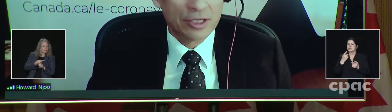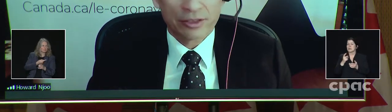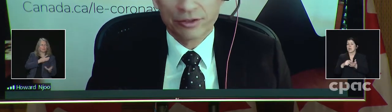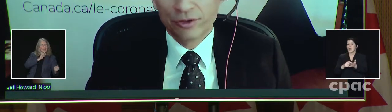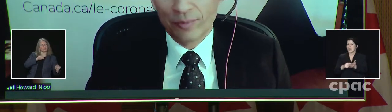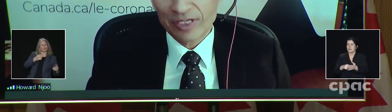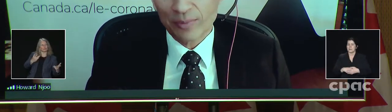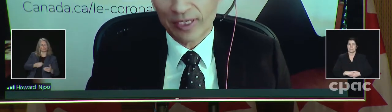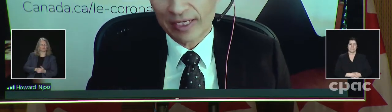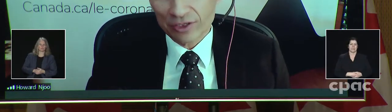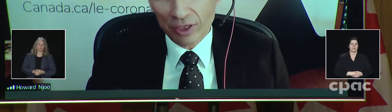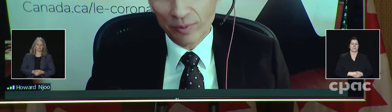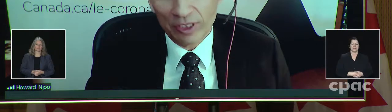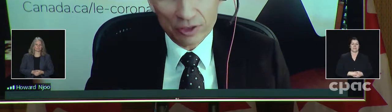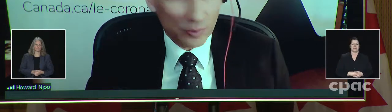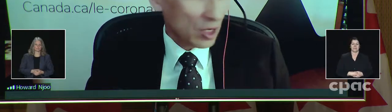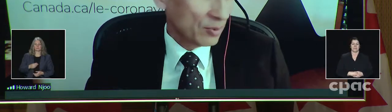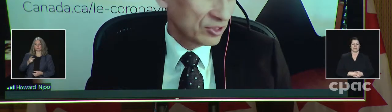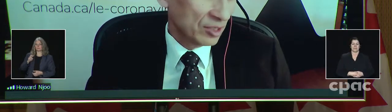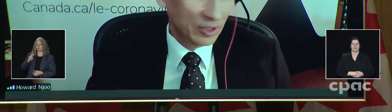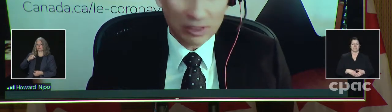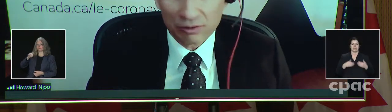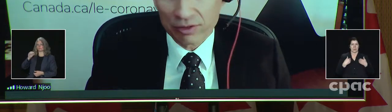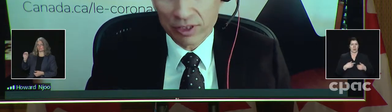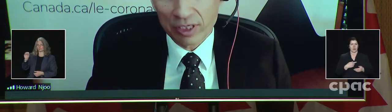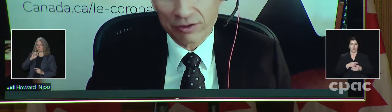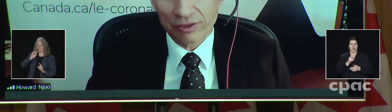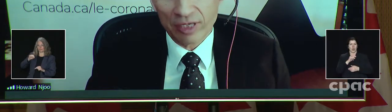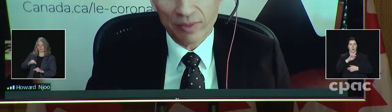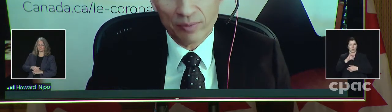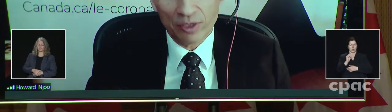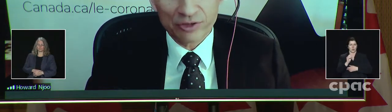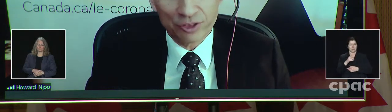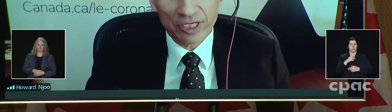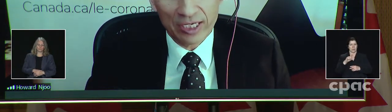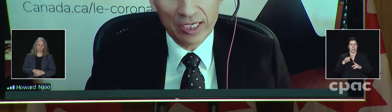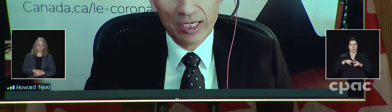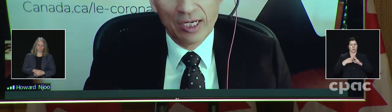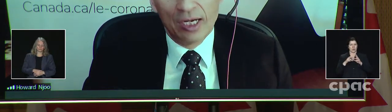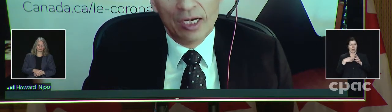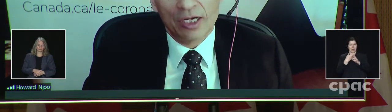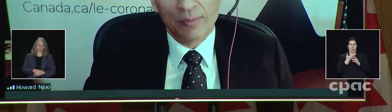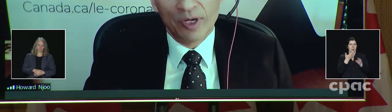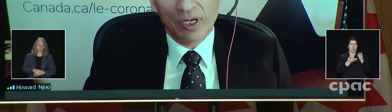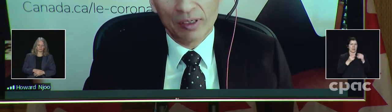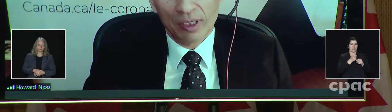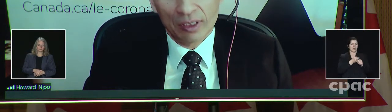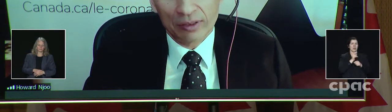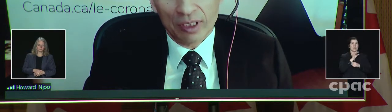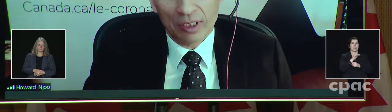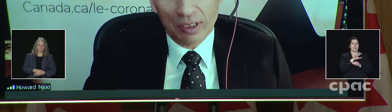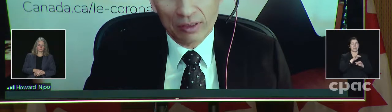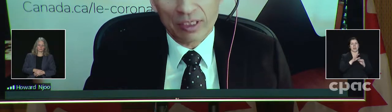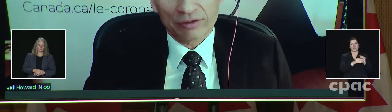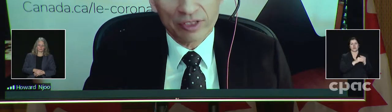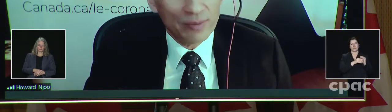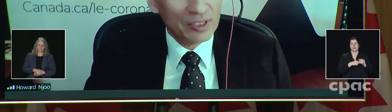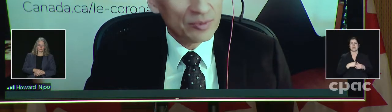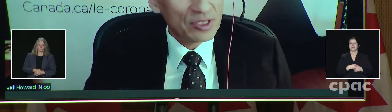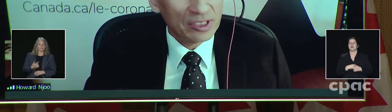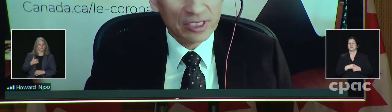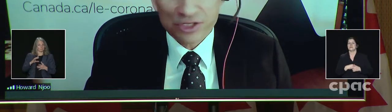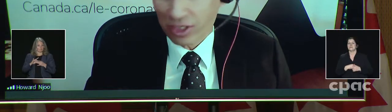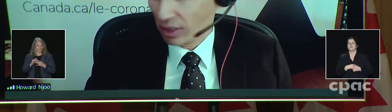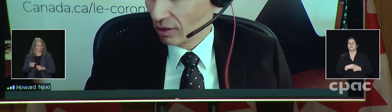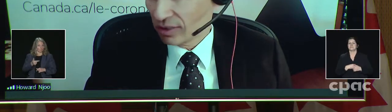C'est Dr. Njoo. Merci pour la question. Peut-être je peux commencer et peut-être aussi Dr. Tam peut ajouter. Comme Dr. Tam, je